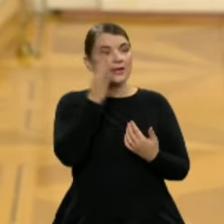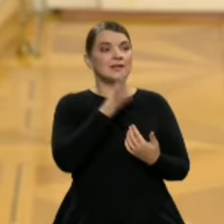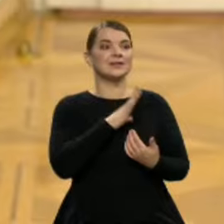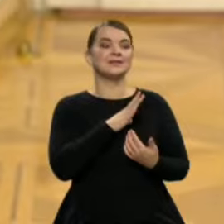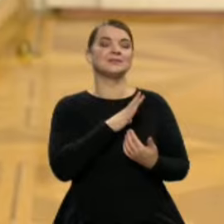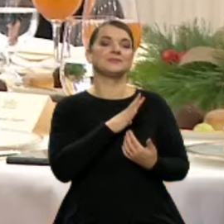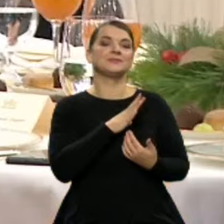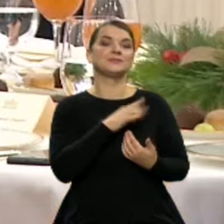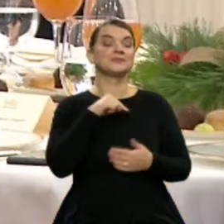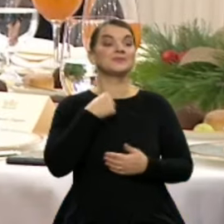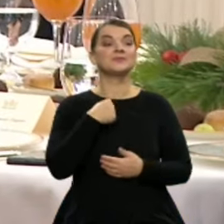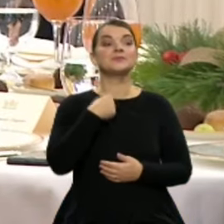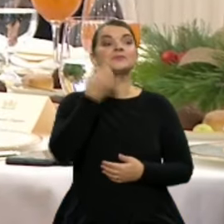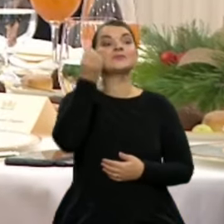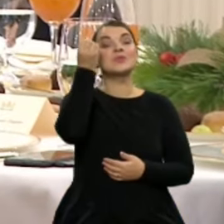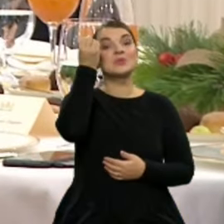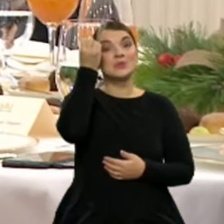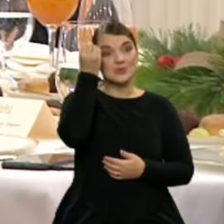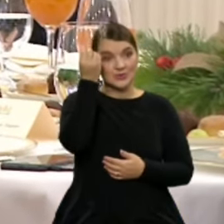suvokti.